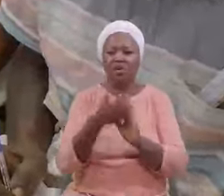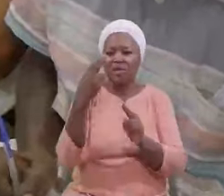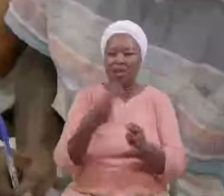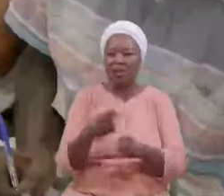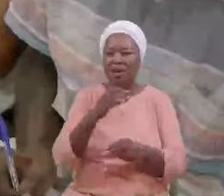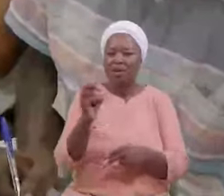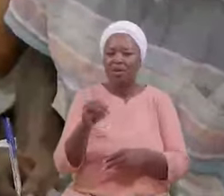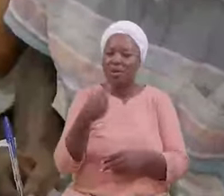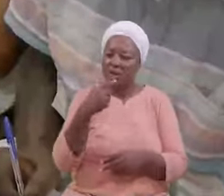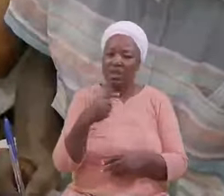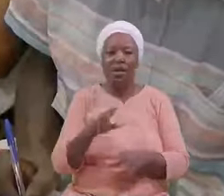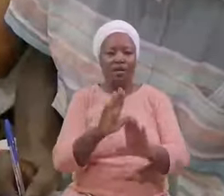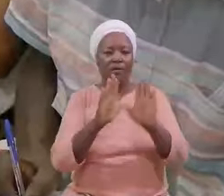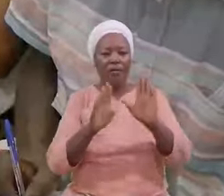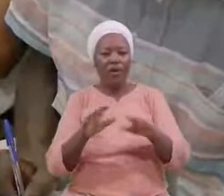il a dit,